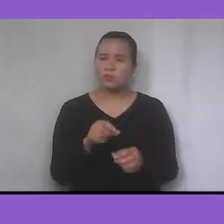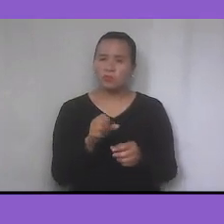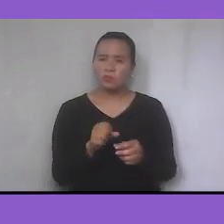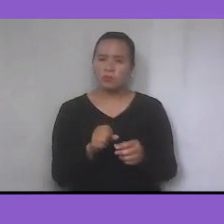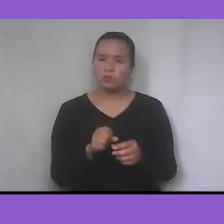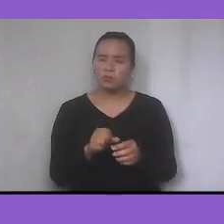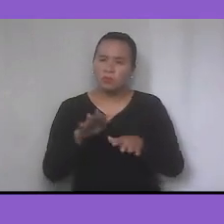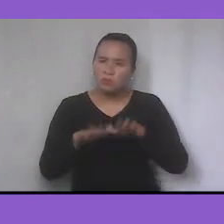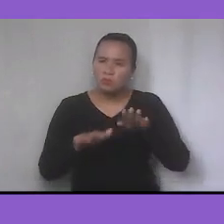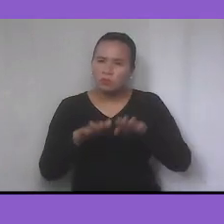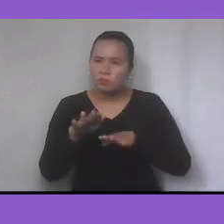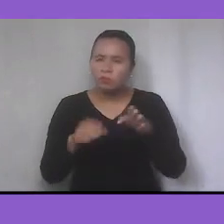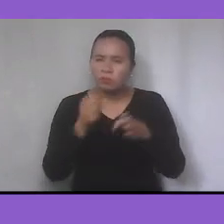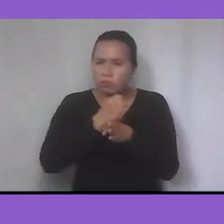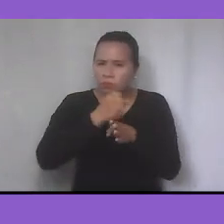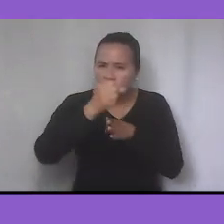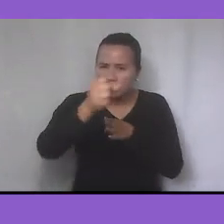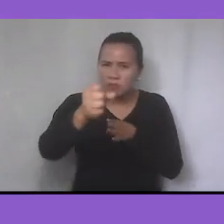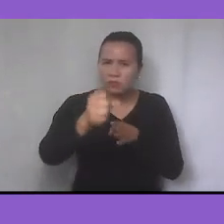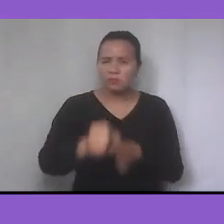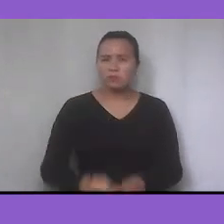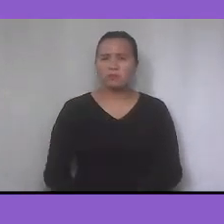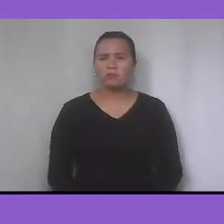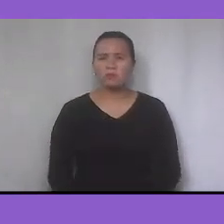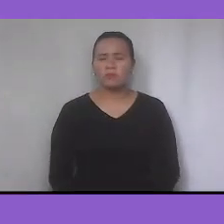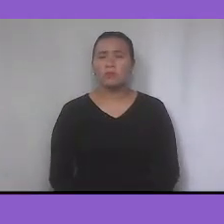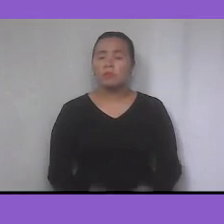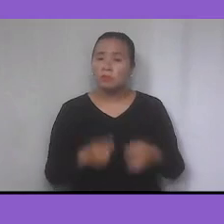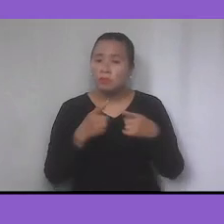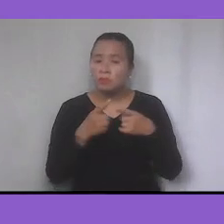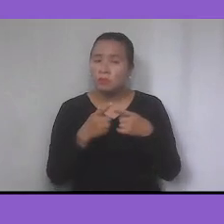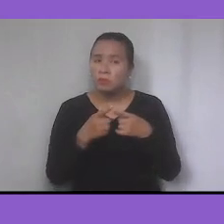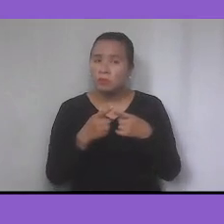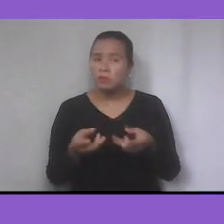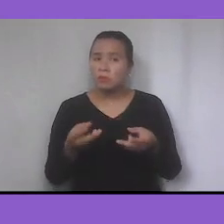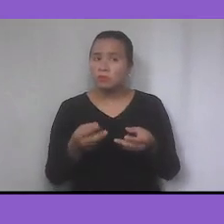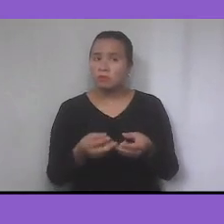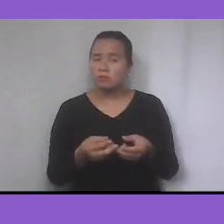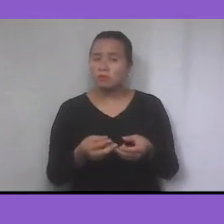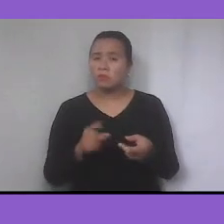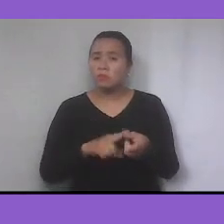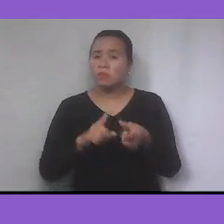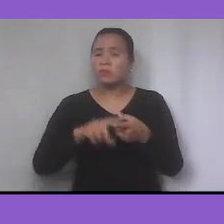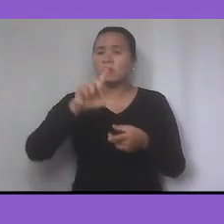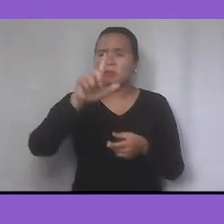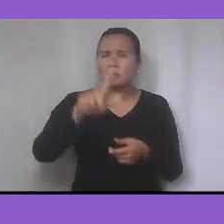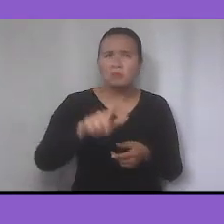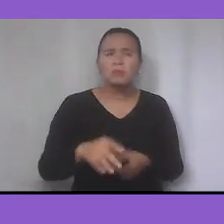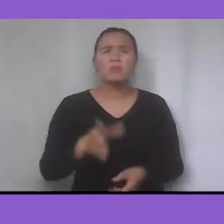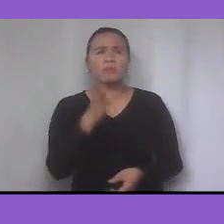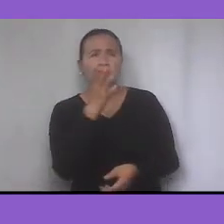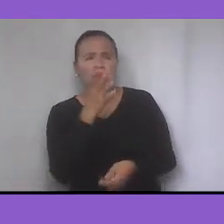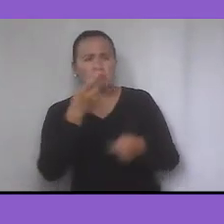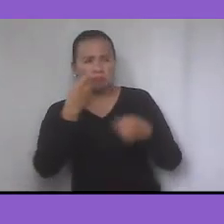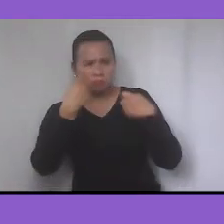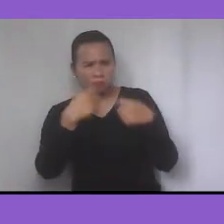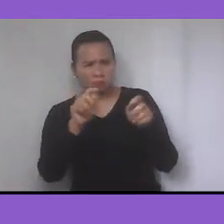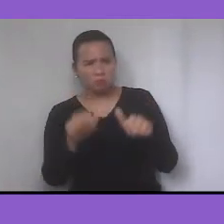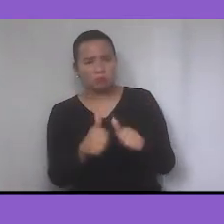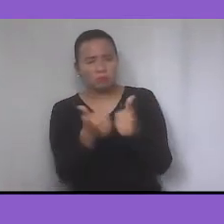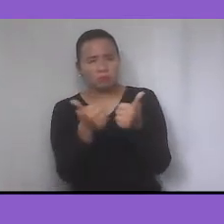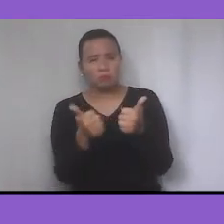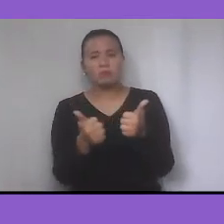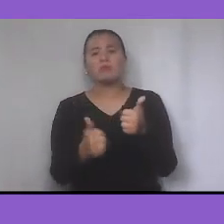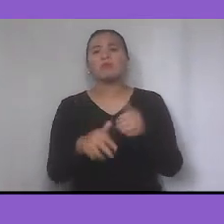hindi nila kaya yun, di ba? Kaya nung sinubukan din ng nanay na maglakad, aba, nakita niya na siya rin pala ay pagilid